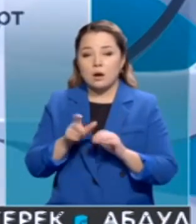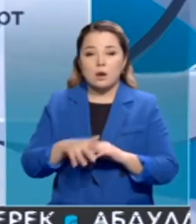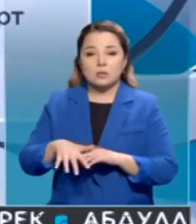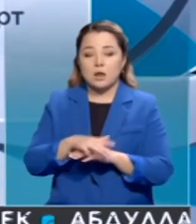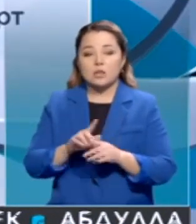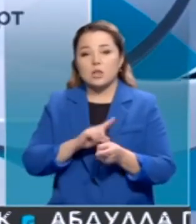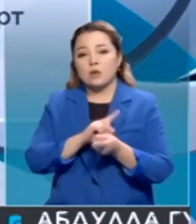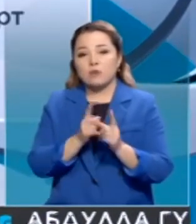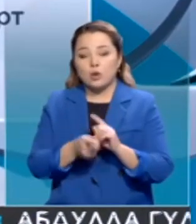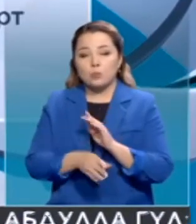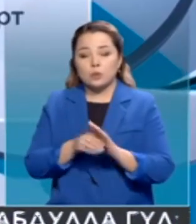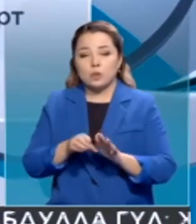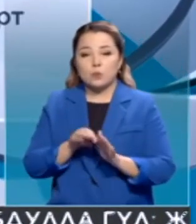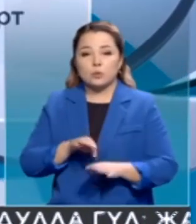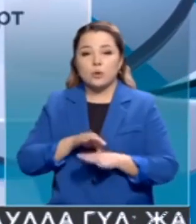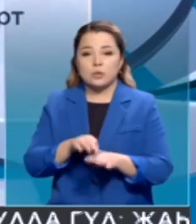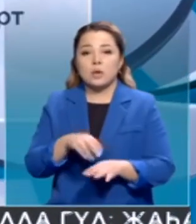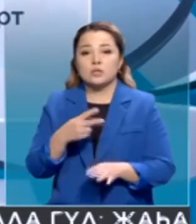өтті. Азаматтардың